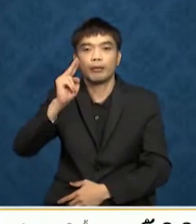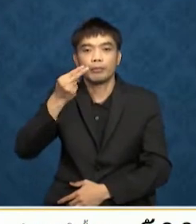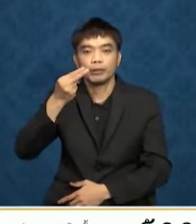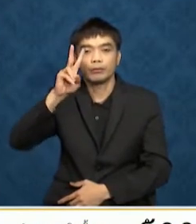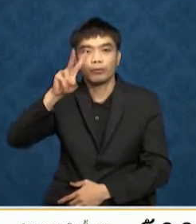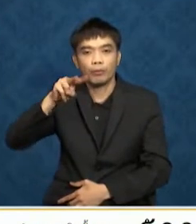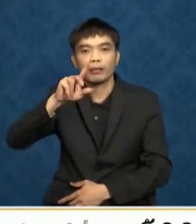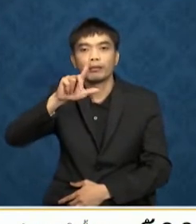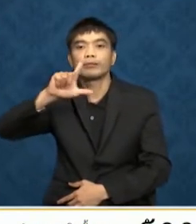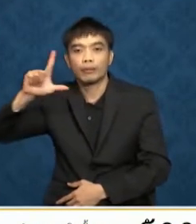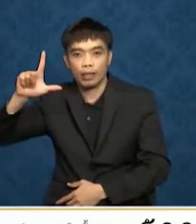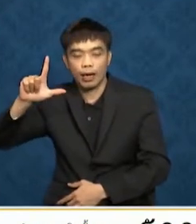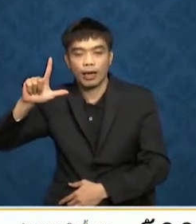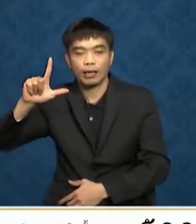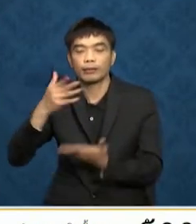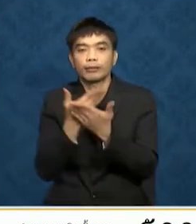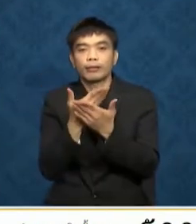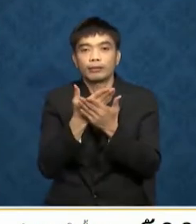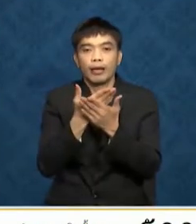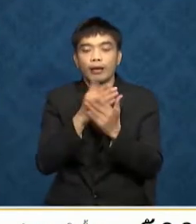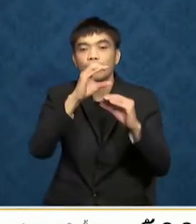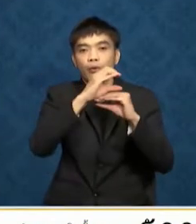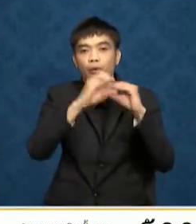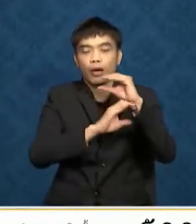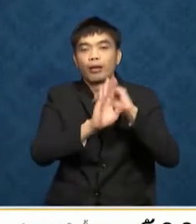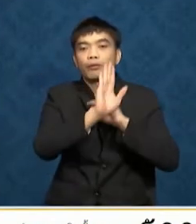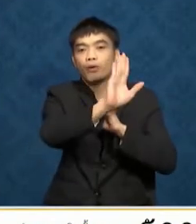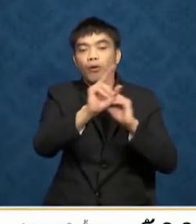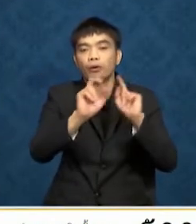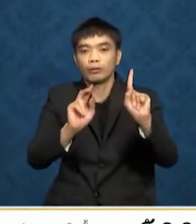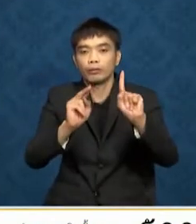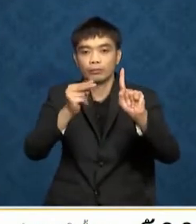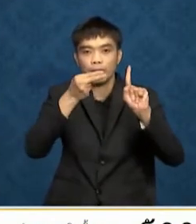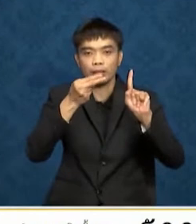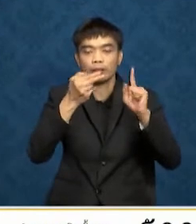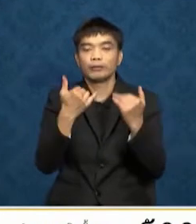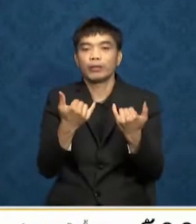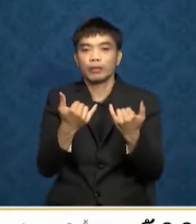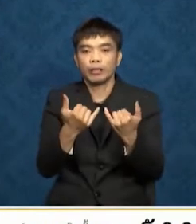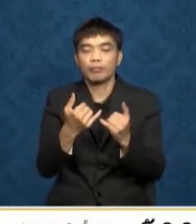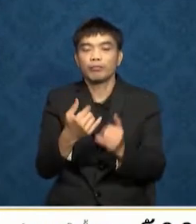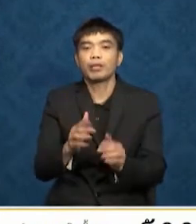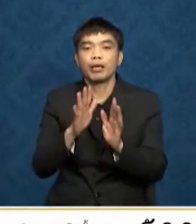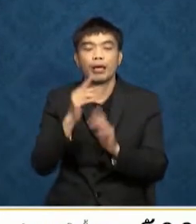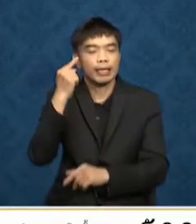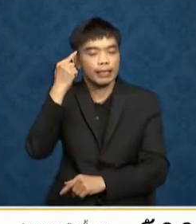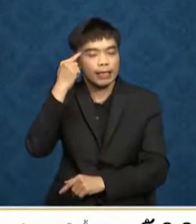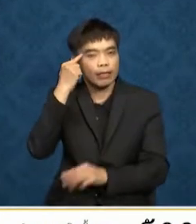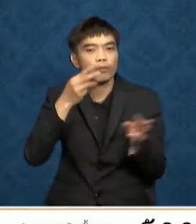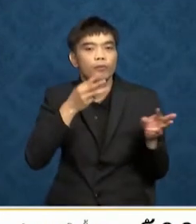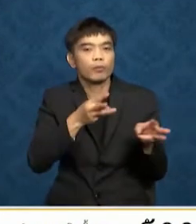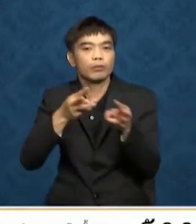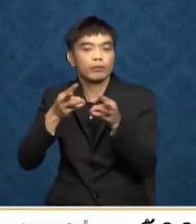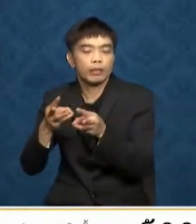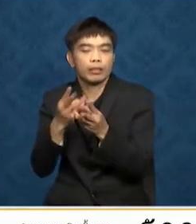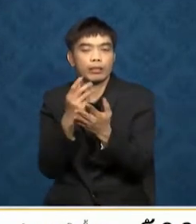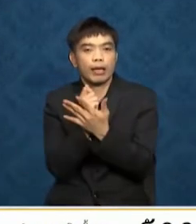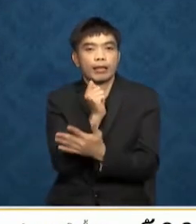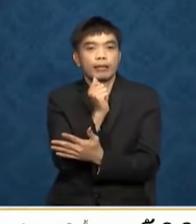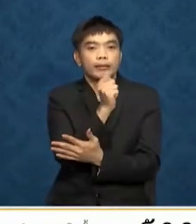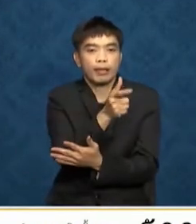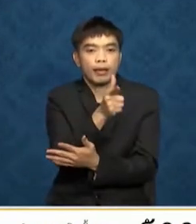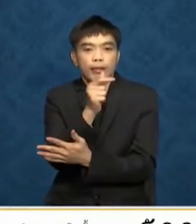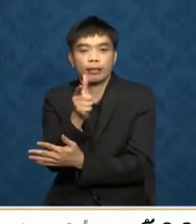บาทซึ่งขณะนี้โครงการนี้ยังไม่มีรูปแบบและวิธีการชัดเจนที่จะแจกให้กับประชา